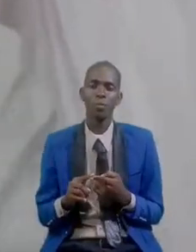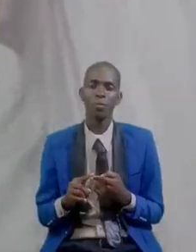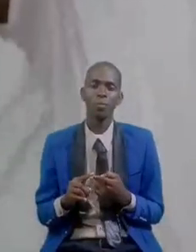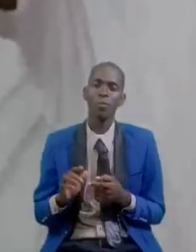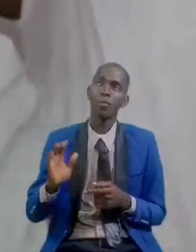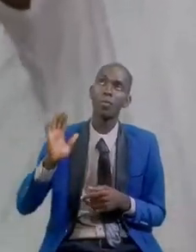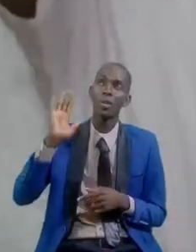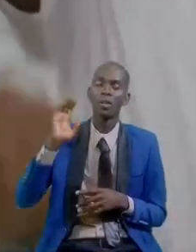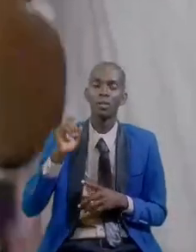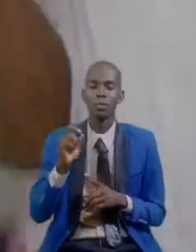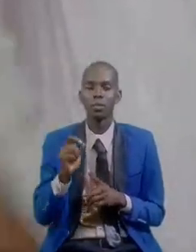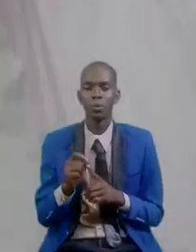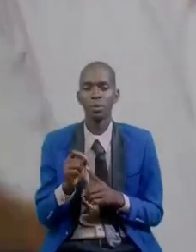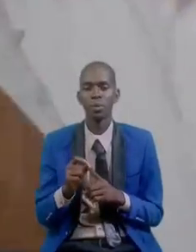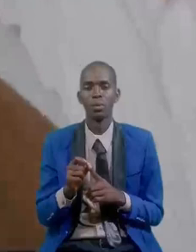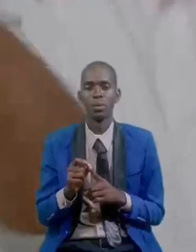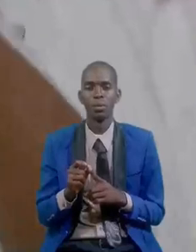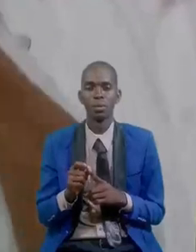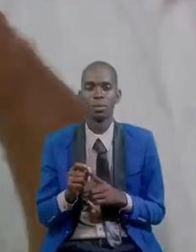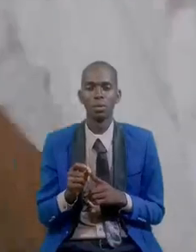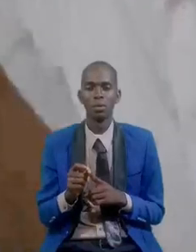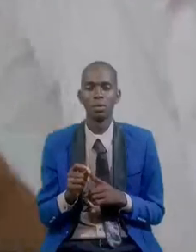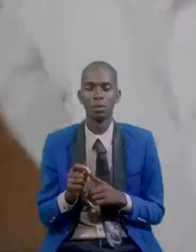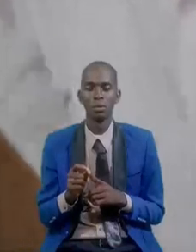Selon sa parole,